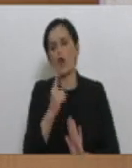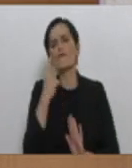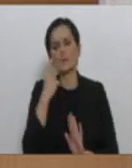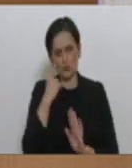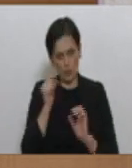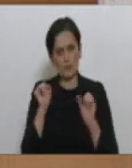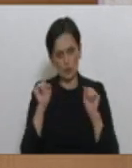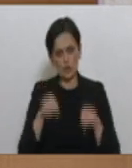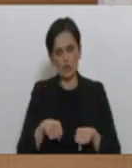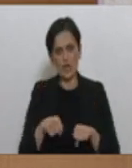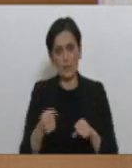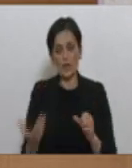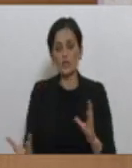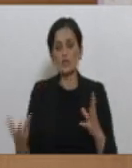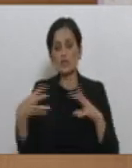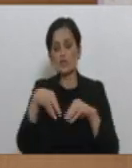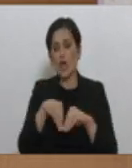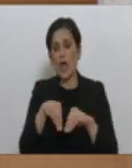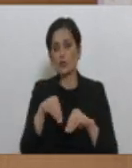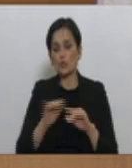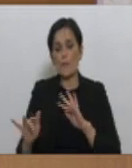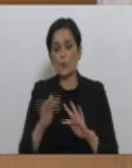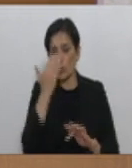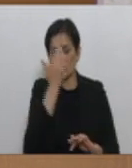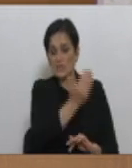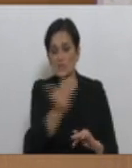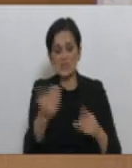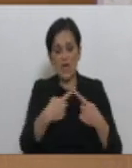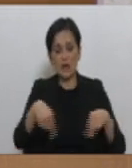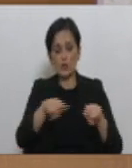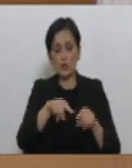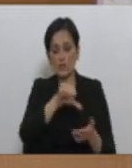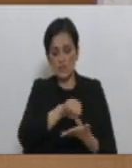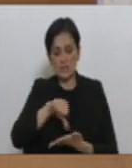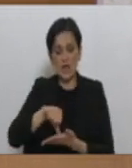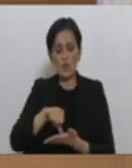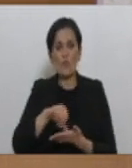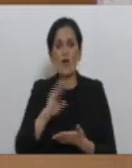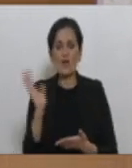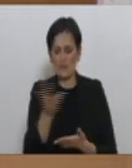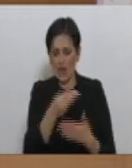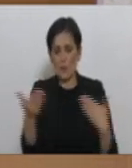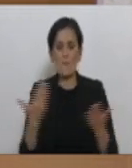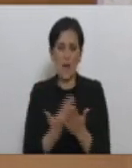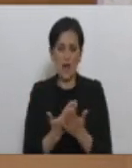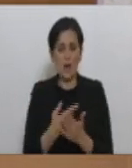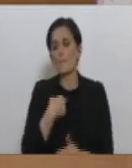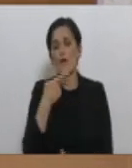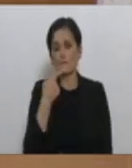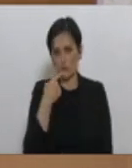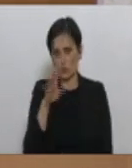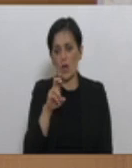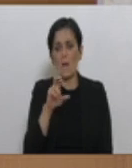შეიძლება ჩართული იყოს ამ პროცესში საზოგადოების წარმომადგენლებიც ყველა მხრიდან, აი მაგალითად მე ვიტყოდი, რატომაც არა